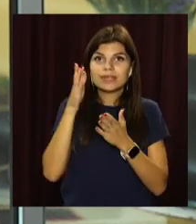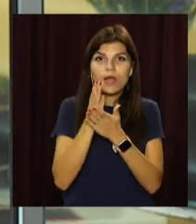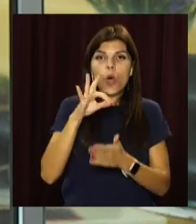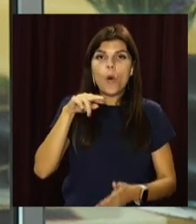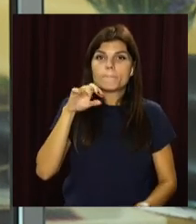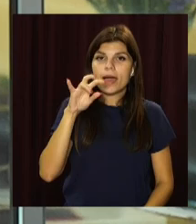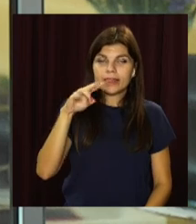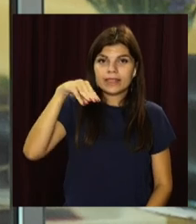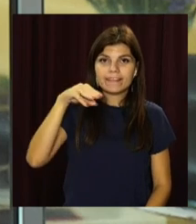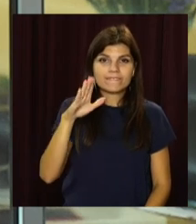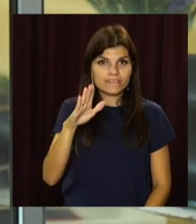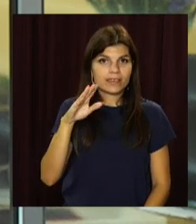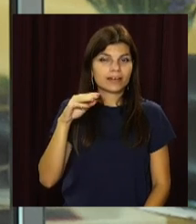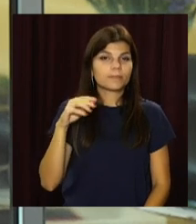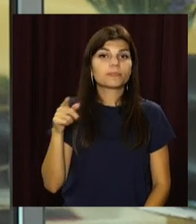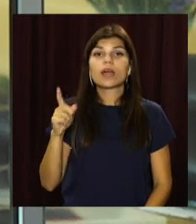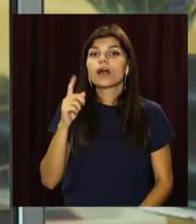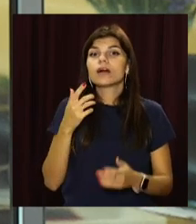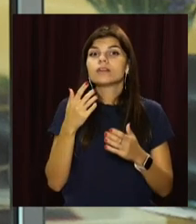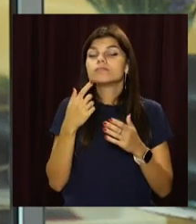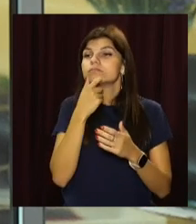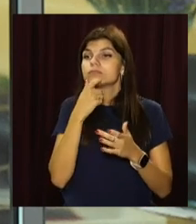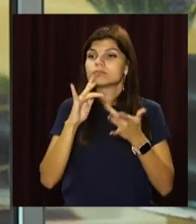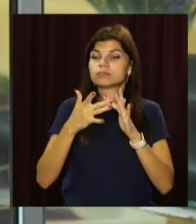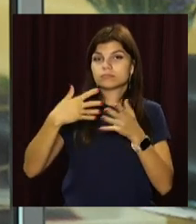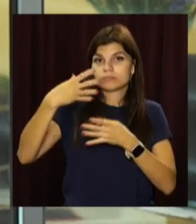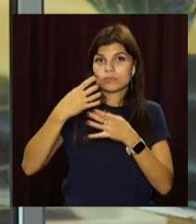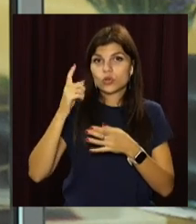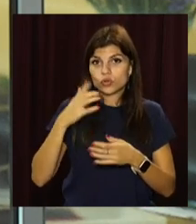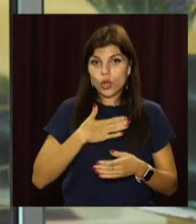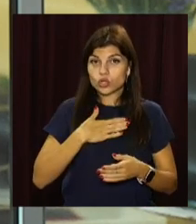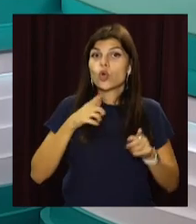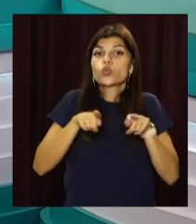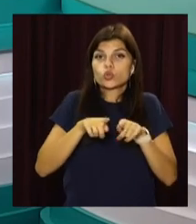інтернет-ресурсі opentv.media. Сюжети можна переглянути на нашому